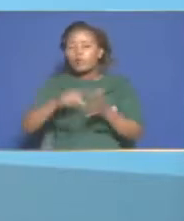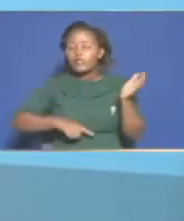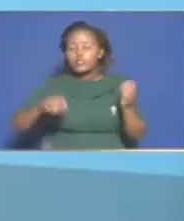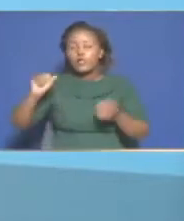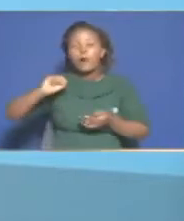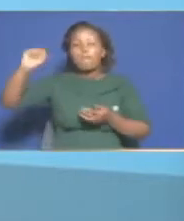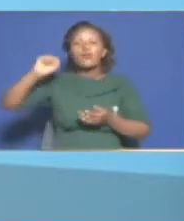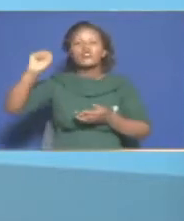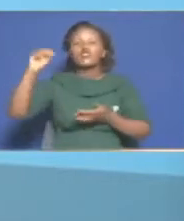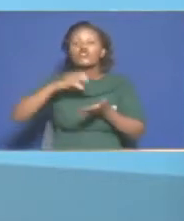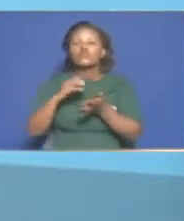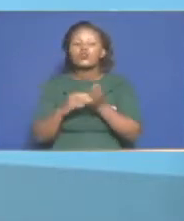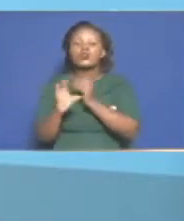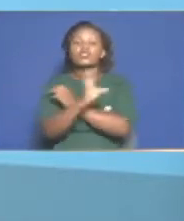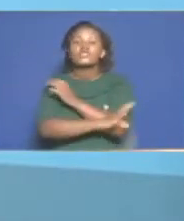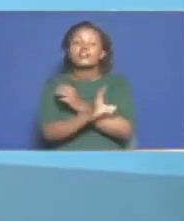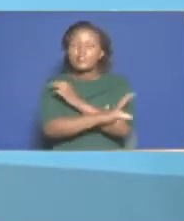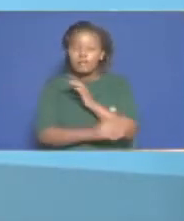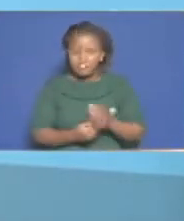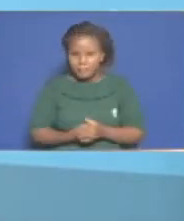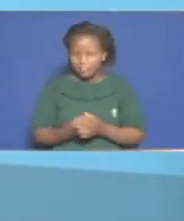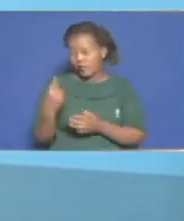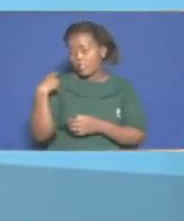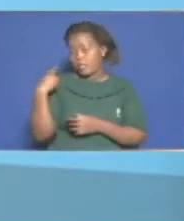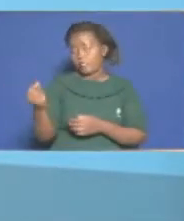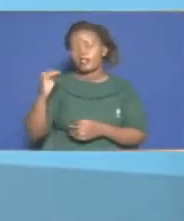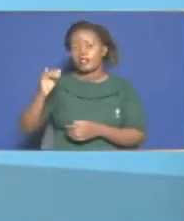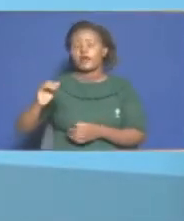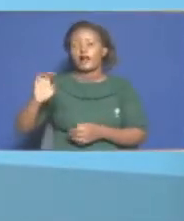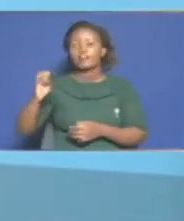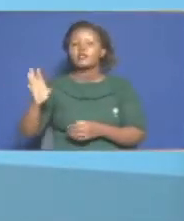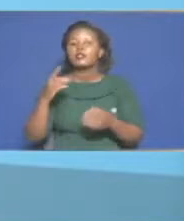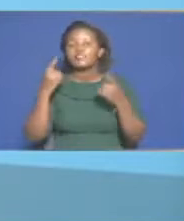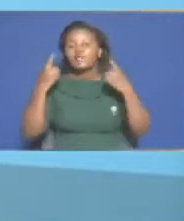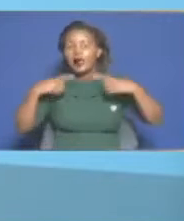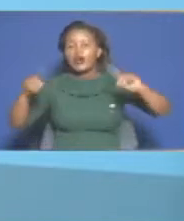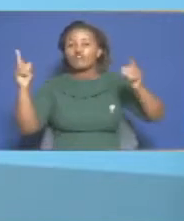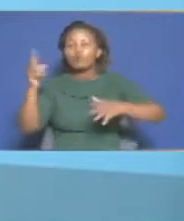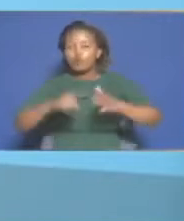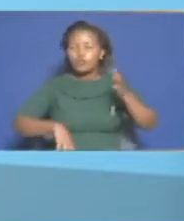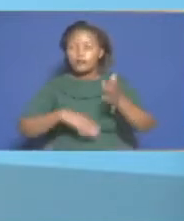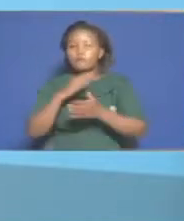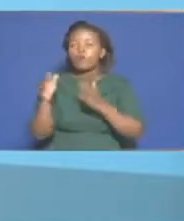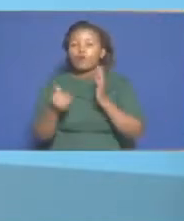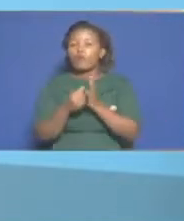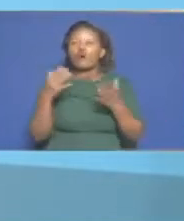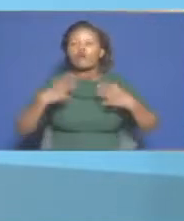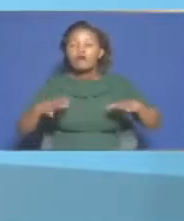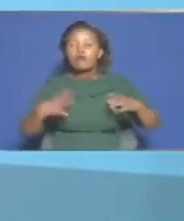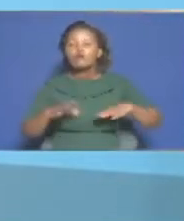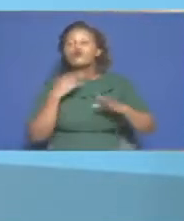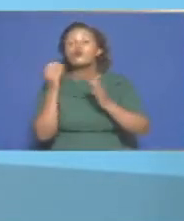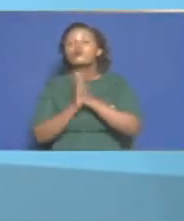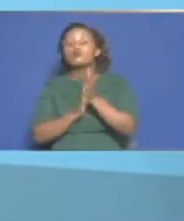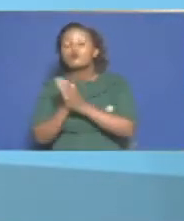nchini. Kumbuke ya kwamba tume ya IEBC ilitoa tangazo kwamba wale ambao wangependa kuwania kiti cha mwakilishi wa